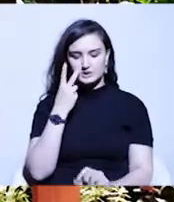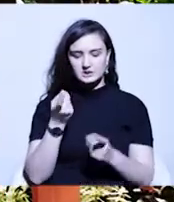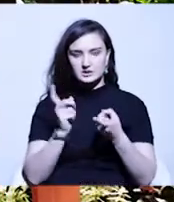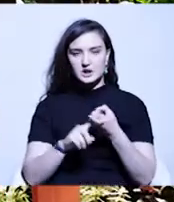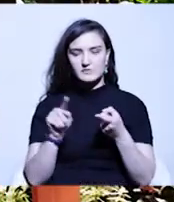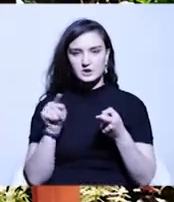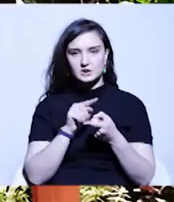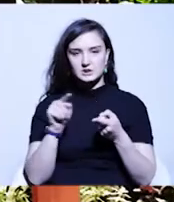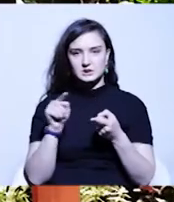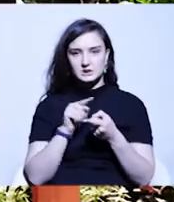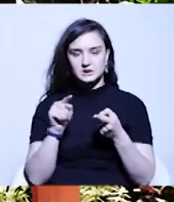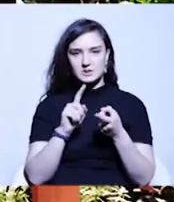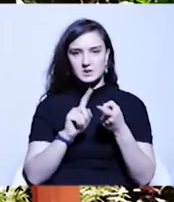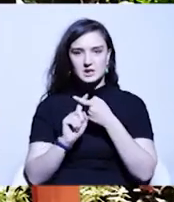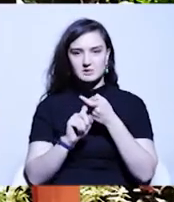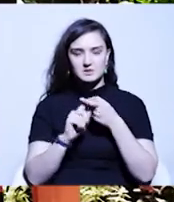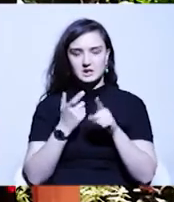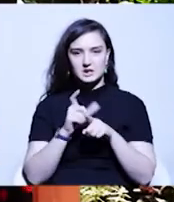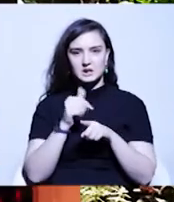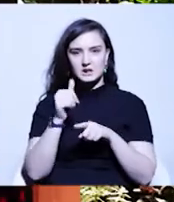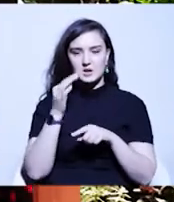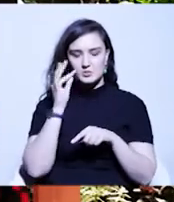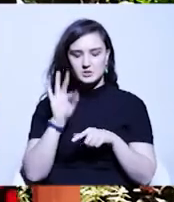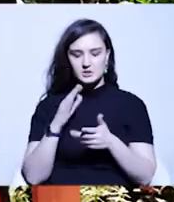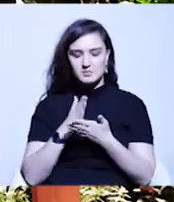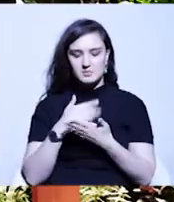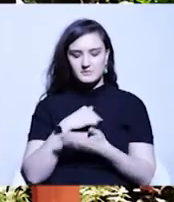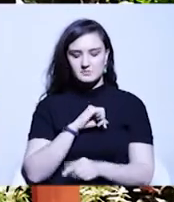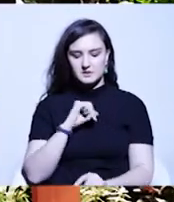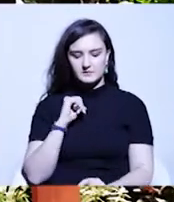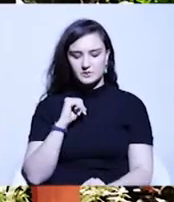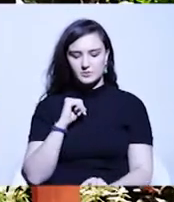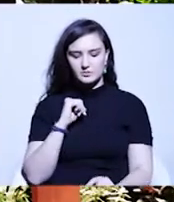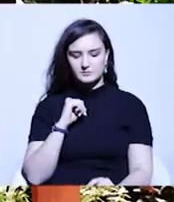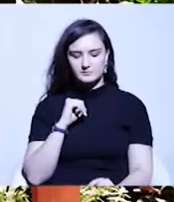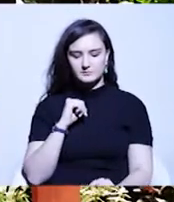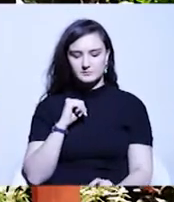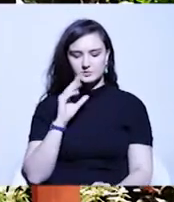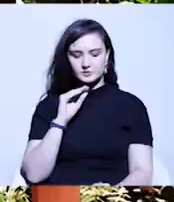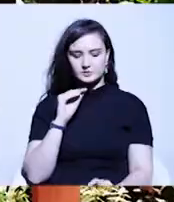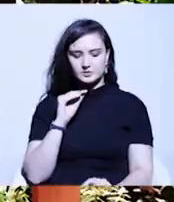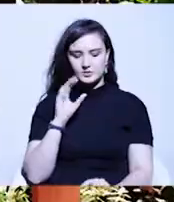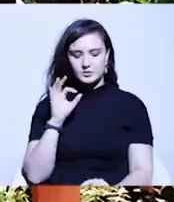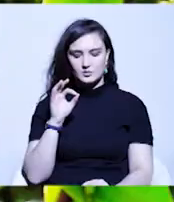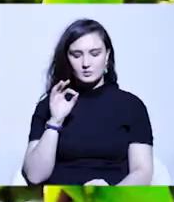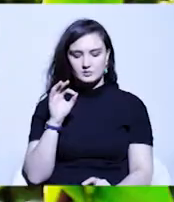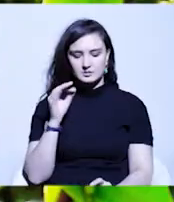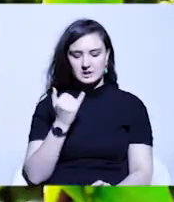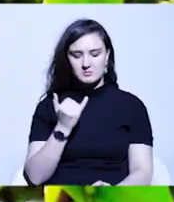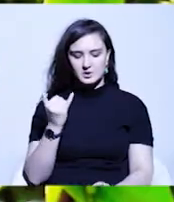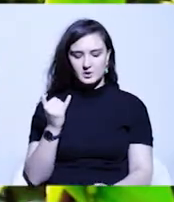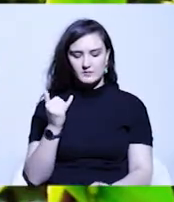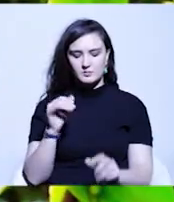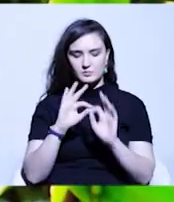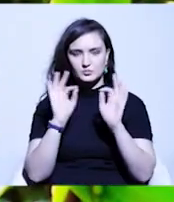კავშირის დამყარების საკმაოდ კარგი გამოცდილება მაქვს მე თვითონ, როდესაც რომში თამედროვე ხელოვნების